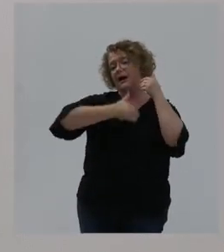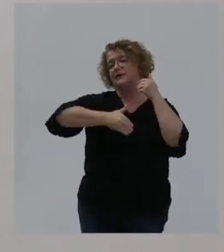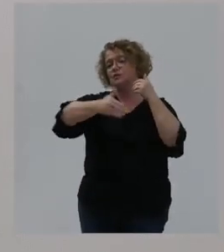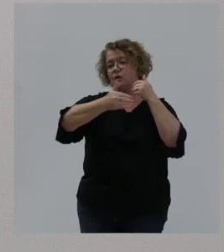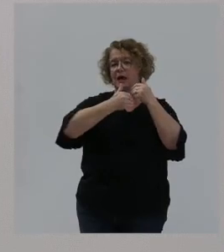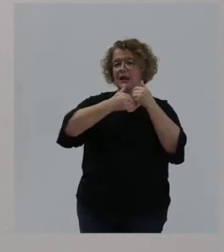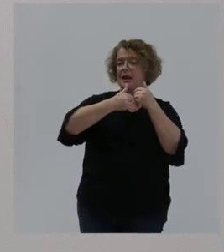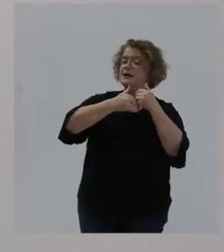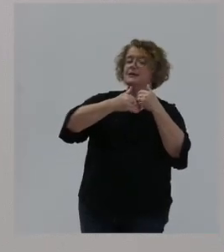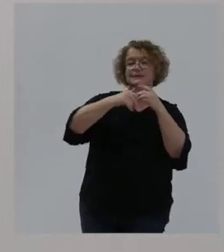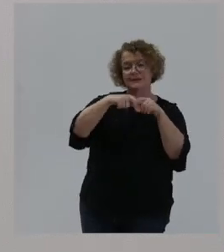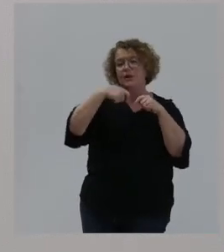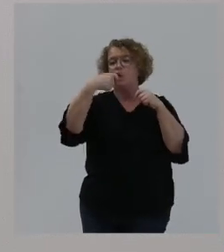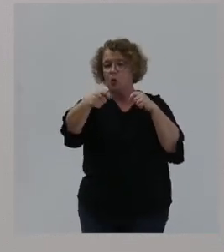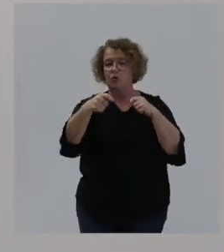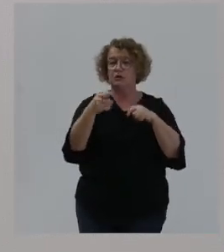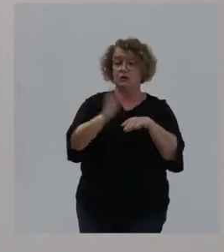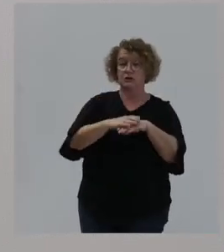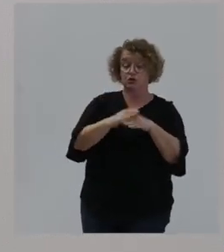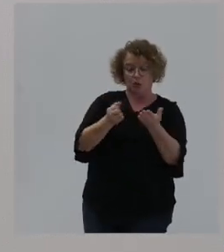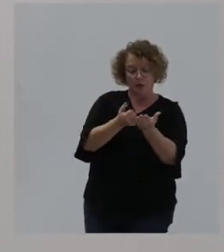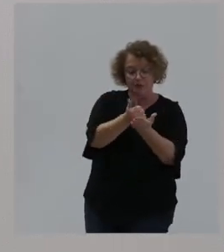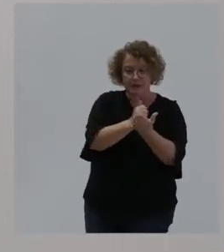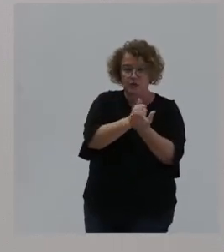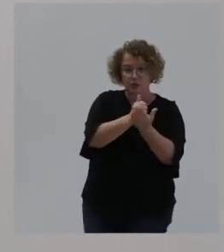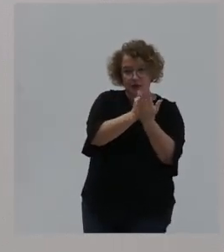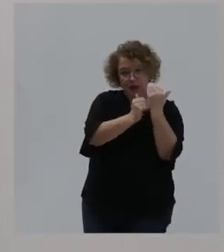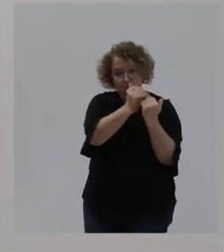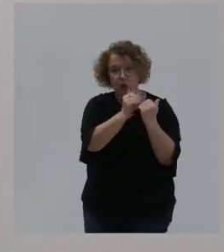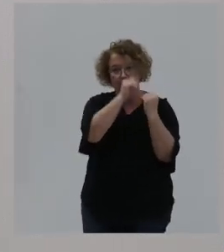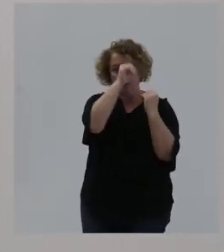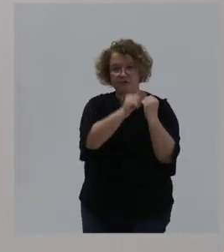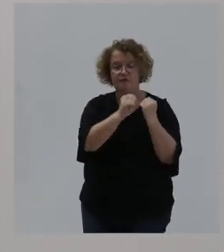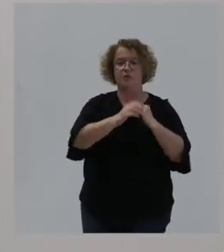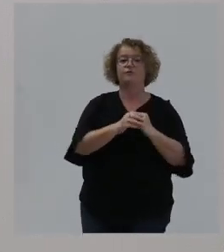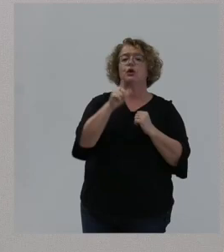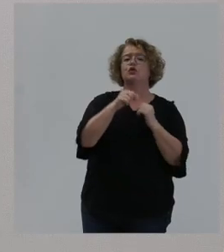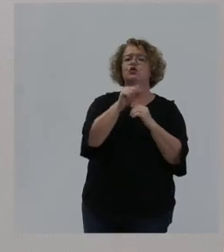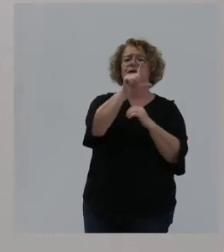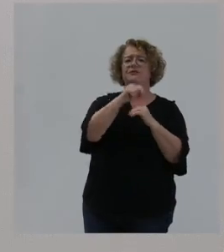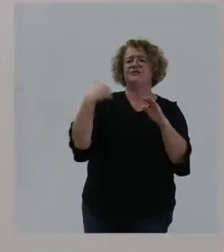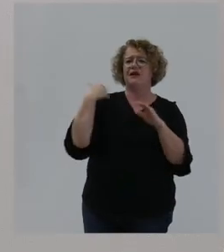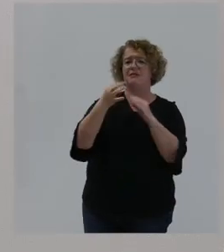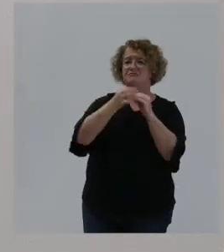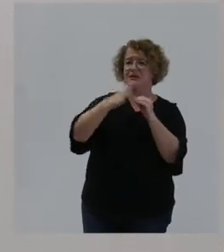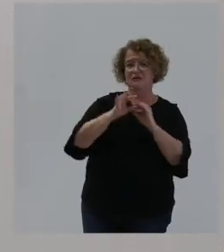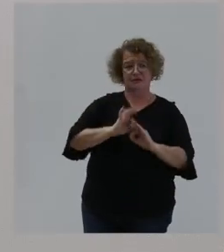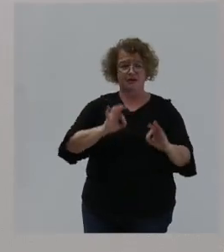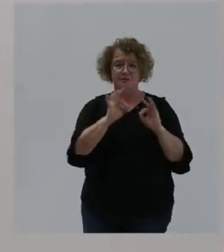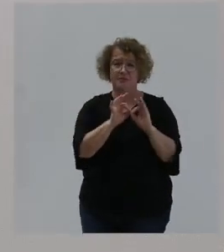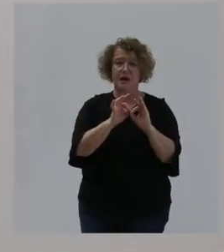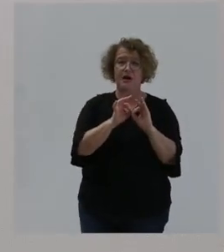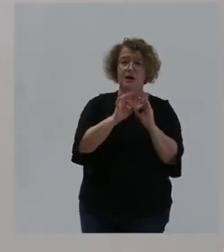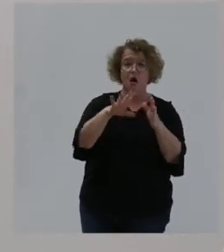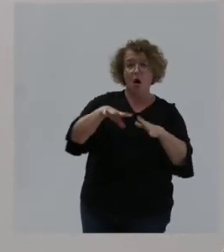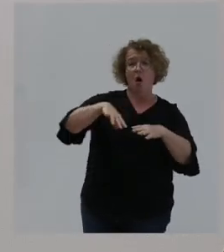de pilotage pour lesquels nous accusons du retard. Il n'y a plus de bilan social depuis 2020, il n'y a pas la cartographie des